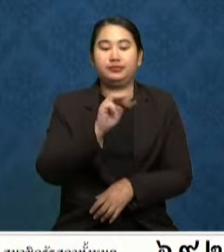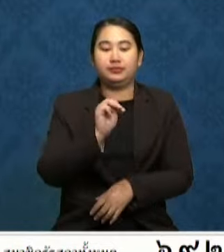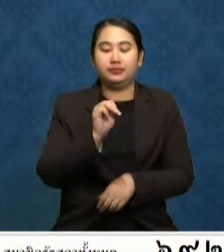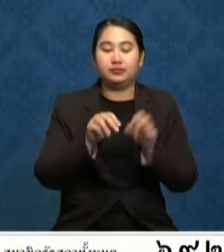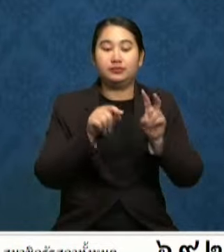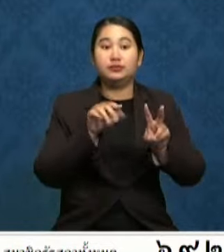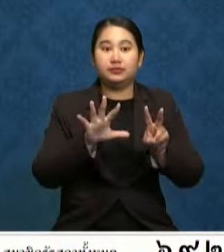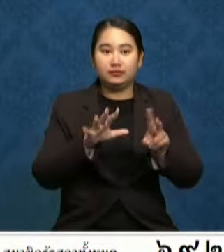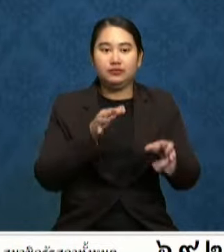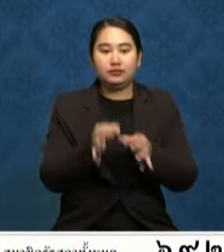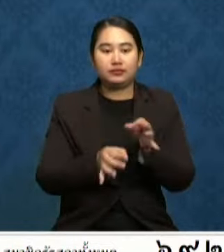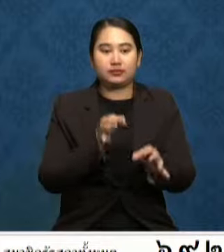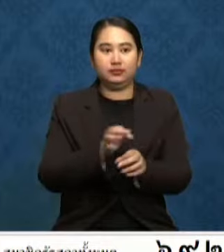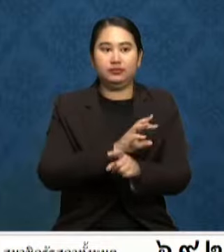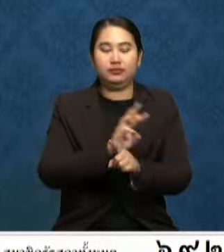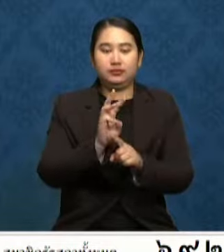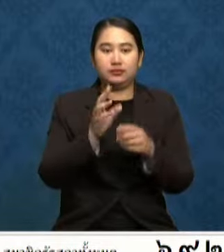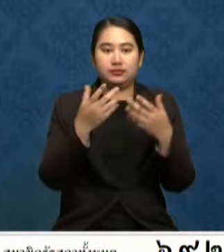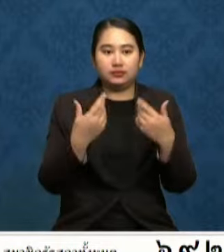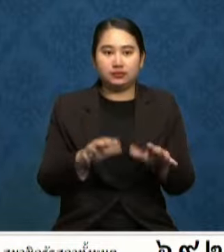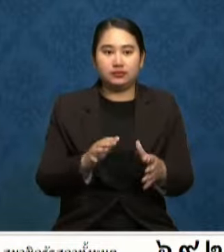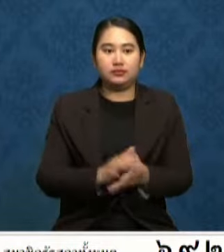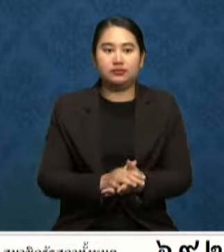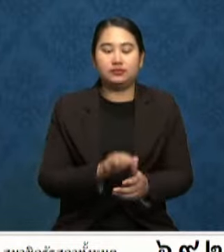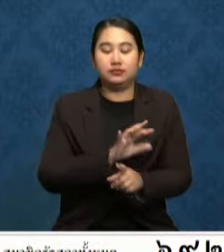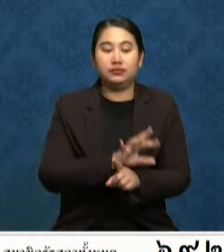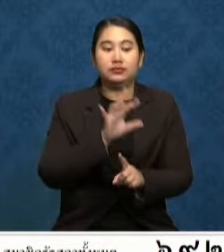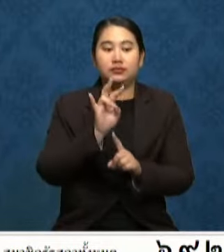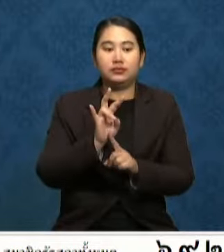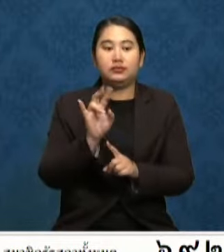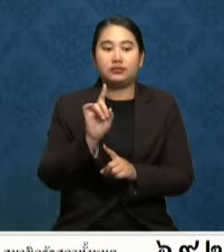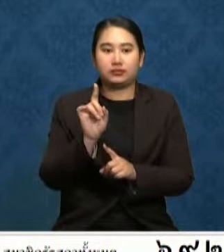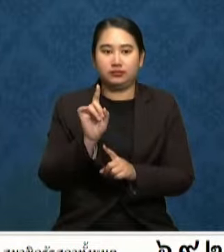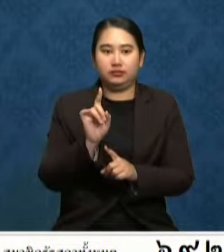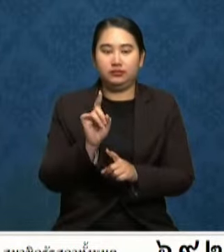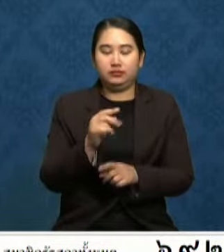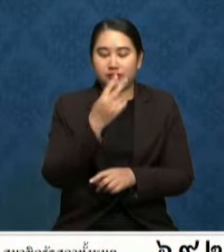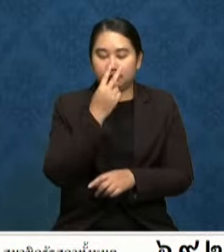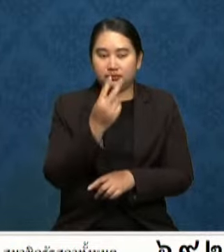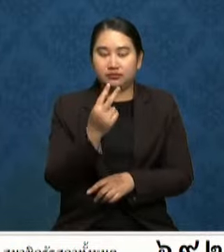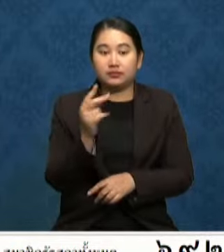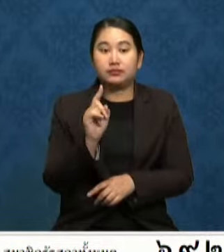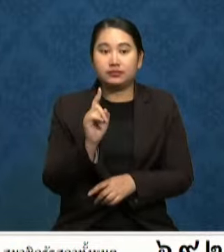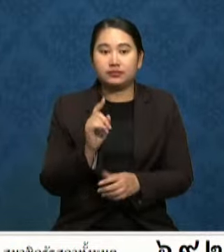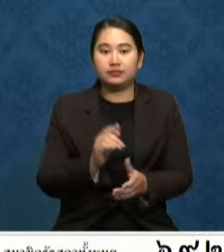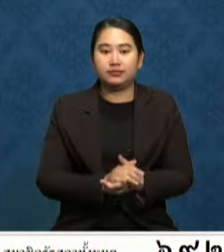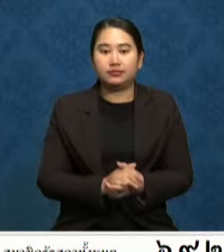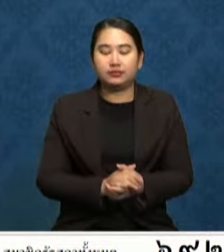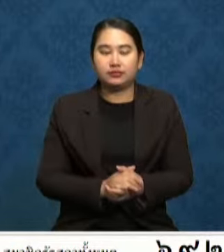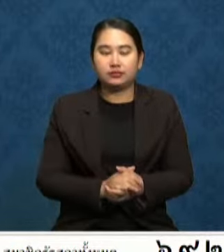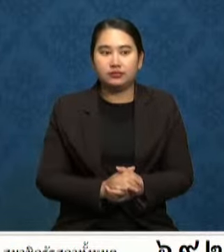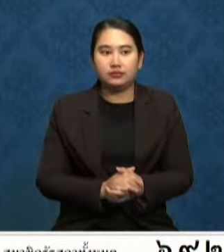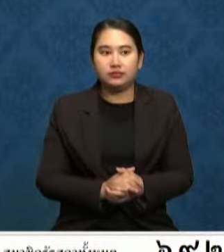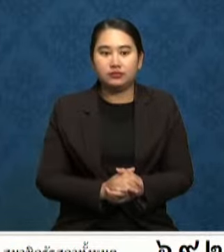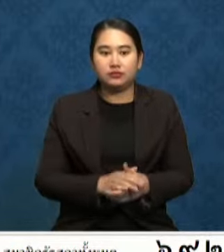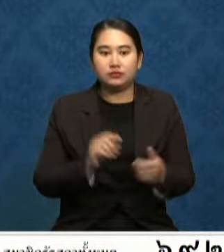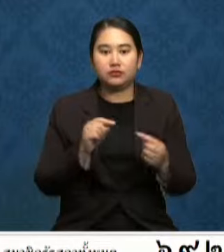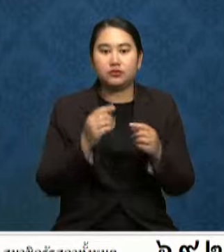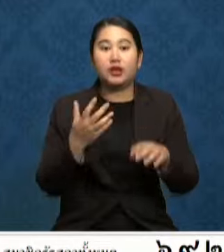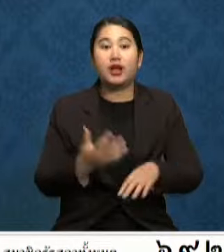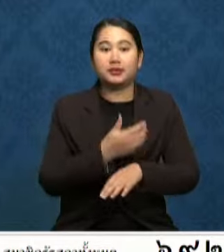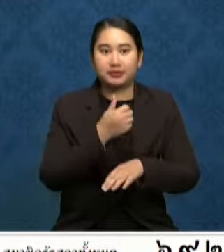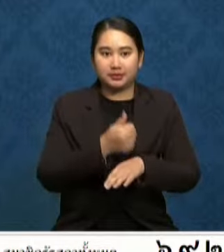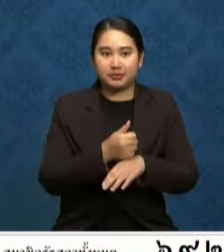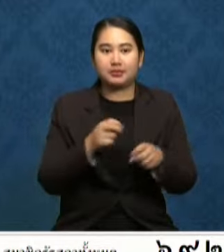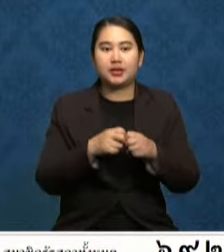5 ก็อธิบายใข้อ 6ส่นขอ 7 เขาก็มองว่าความไร้สัทธรภาพทางการเมืองนี่